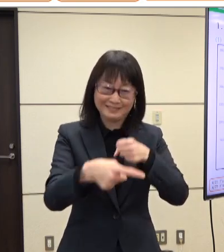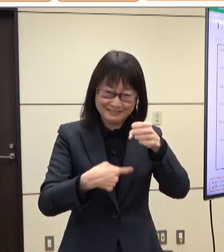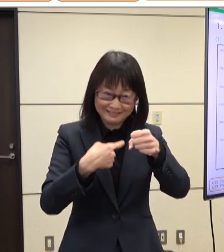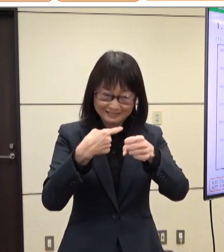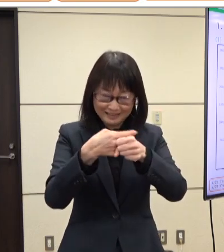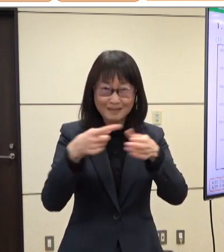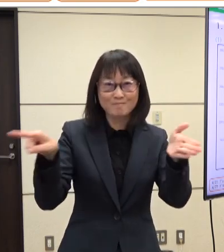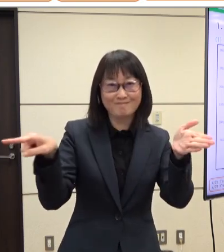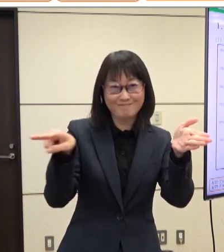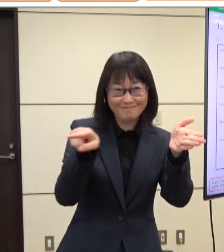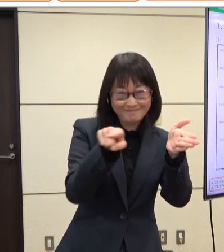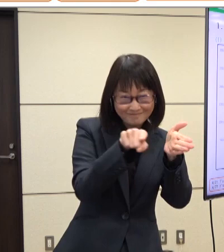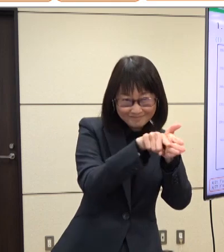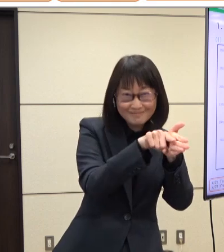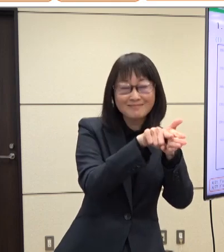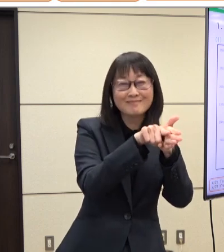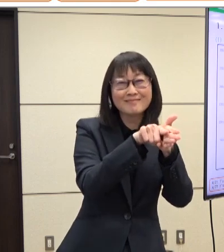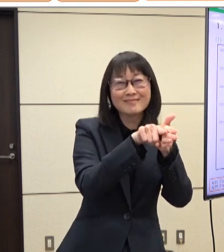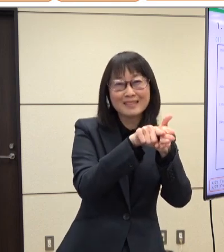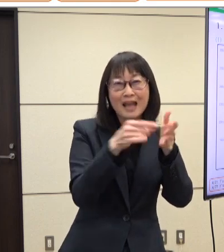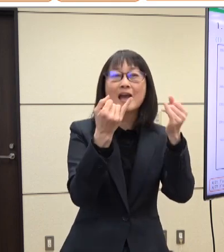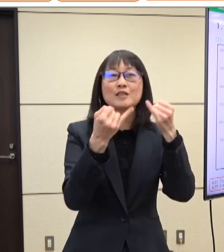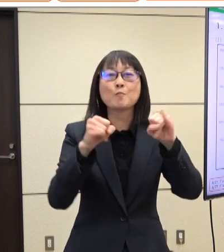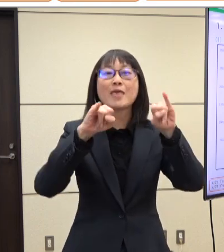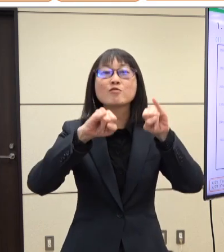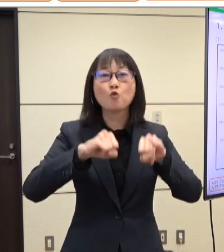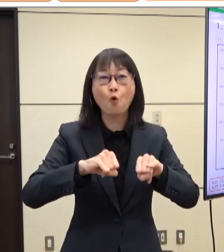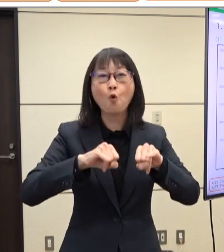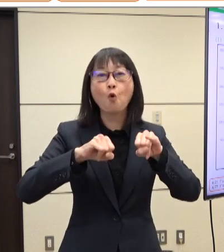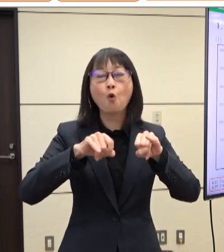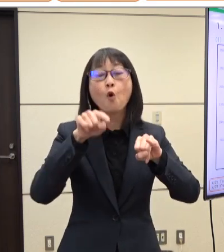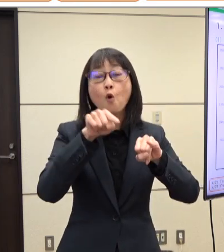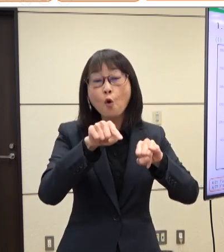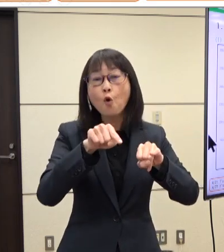プレイベント1周年記念イベントについてお知らせをいたします。